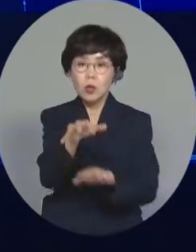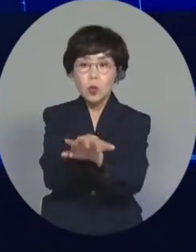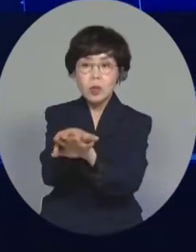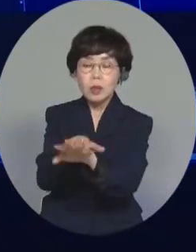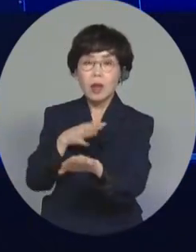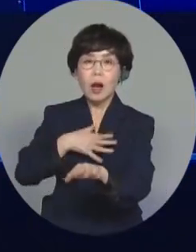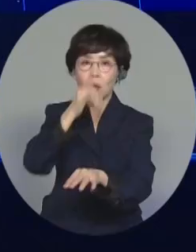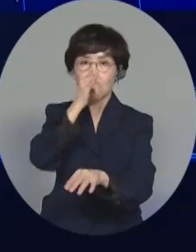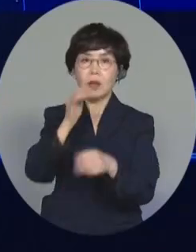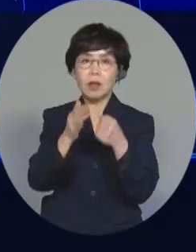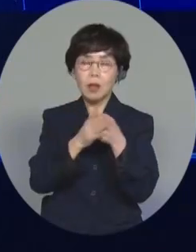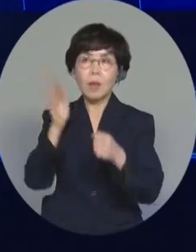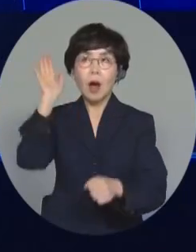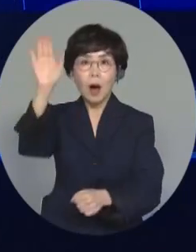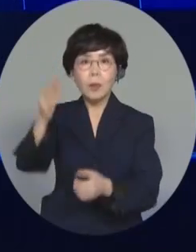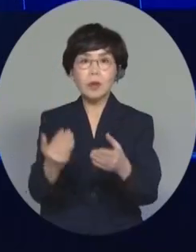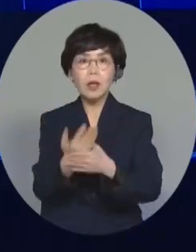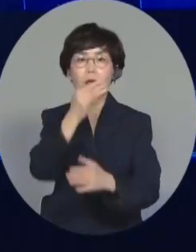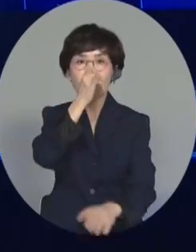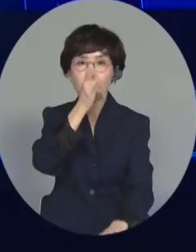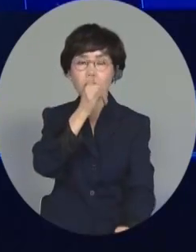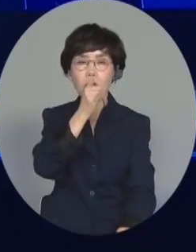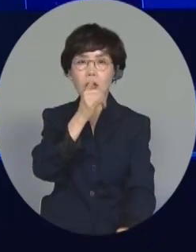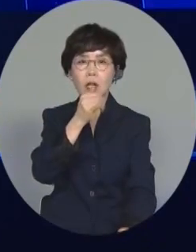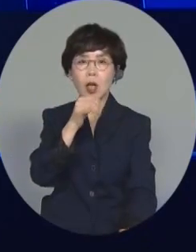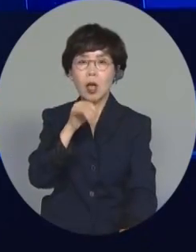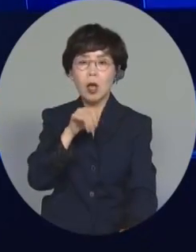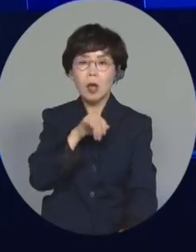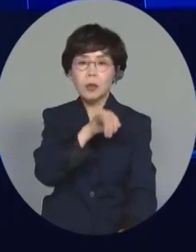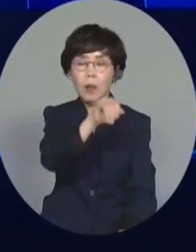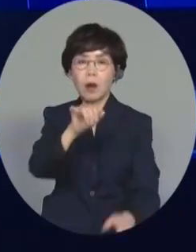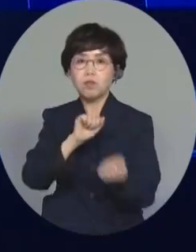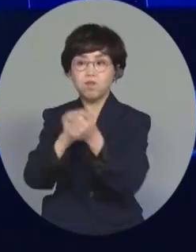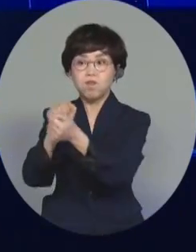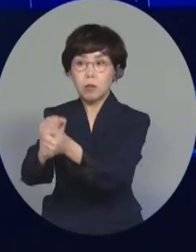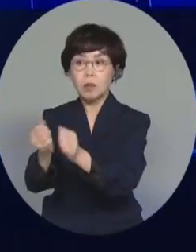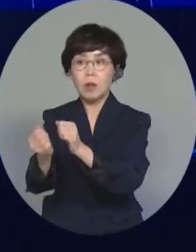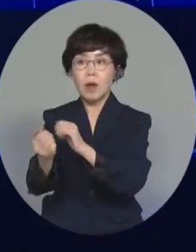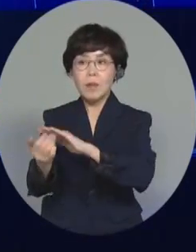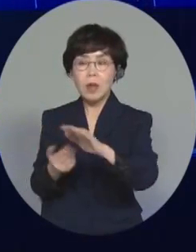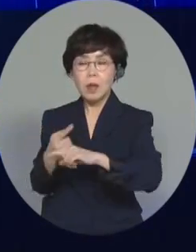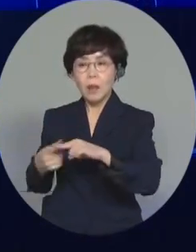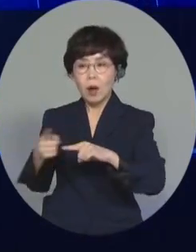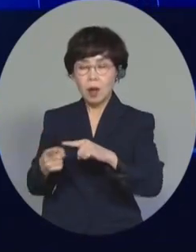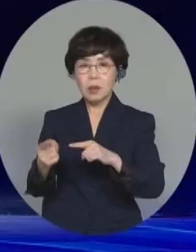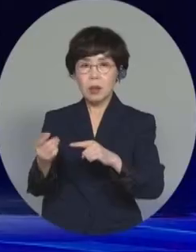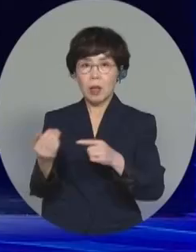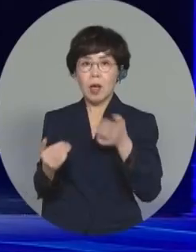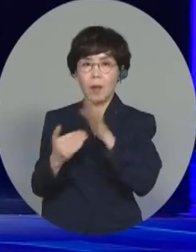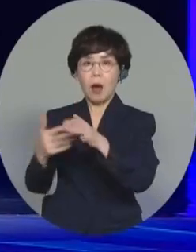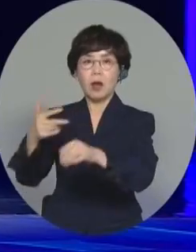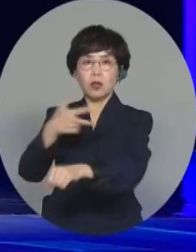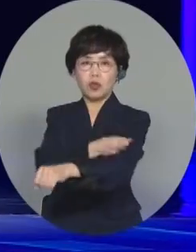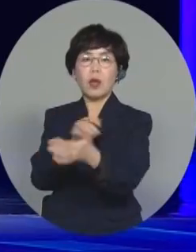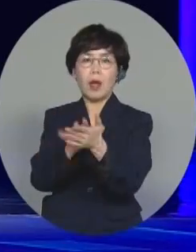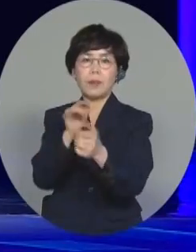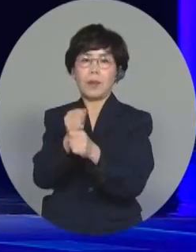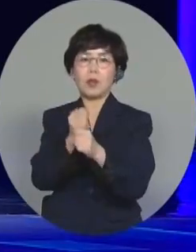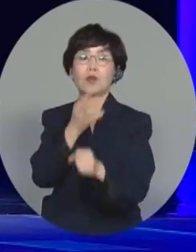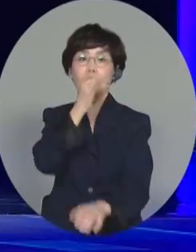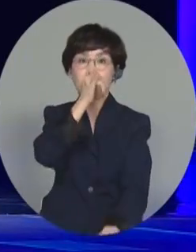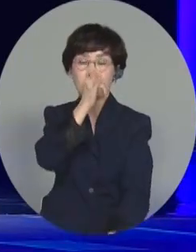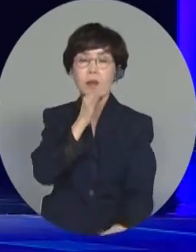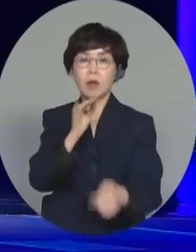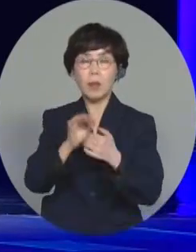파악하고 있기 때문에 추후에 발생할 변이를 미리 예측해서 백신을 개발할 수 있습니다. 그렇게